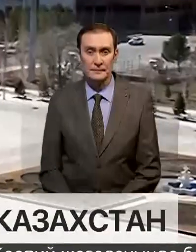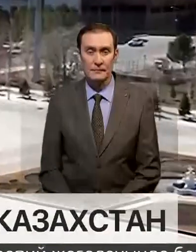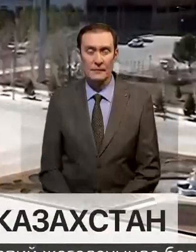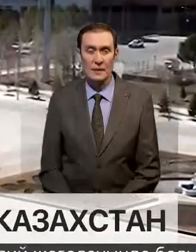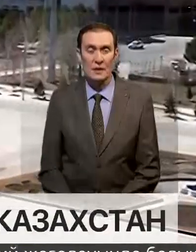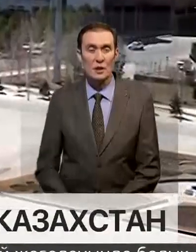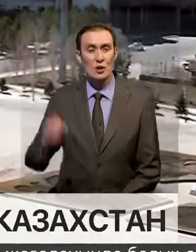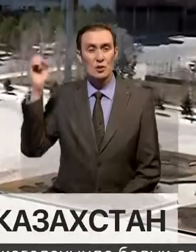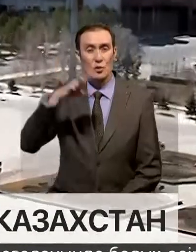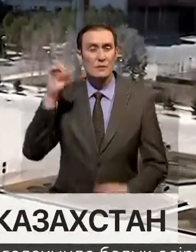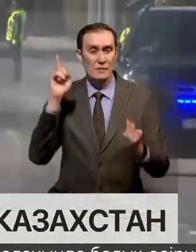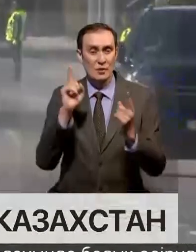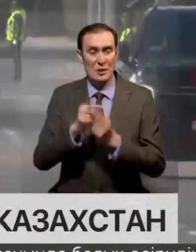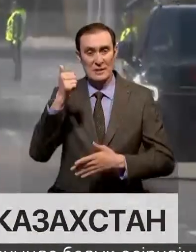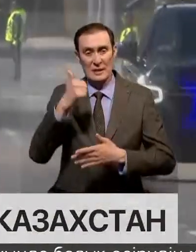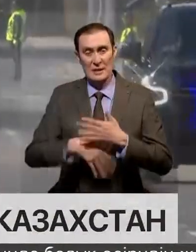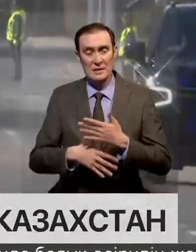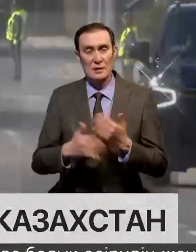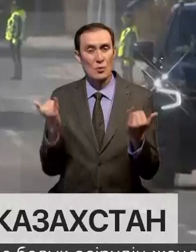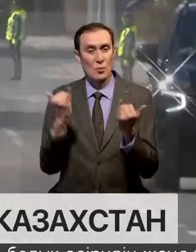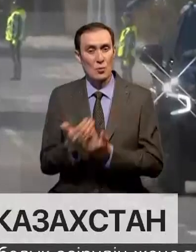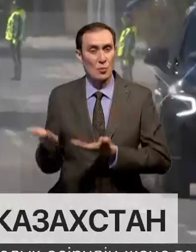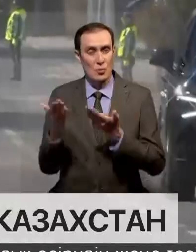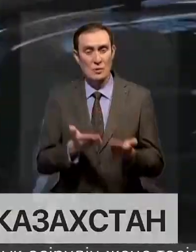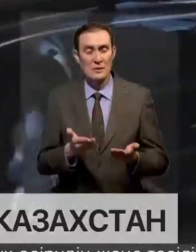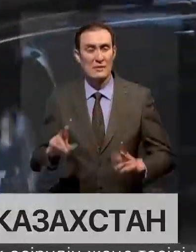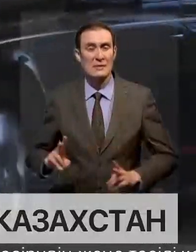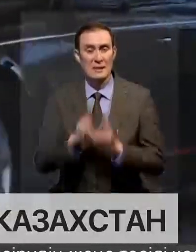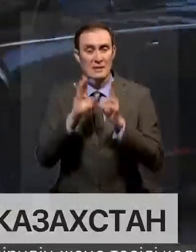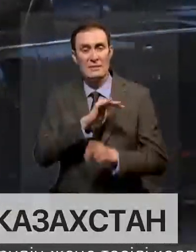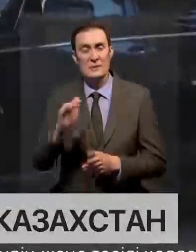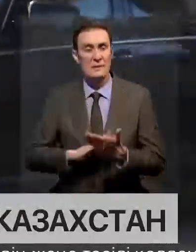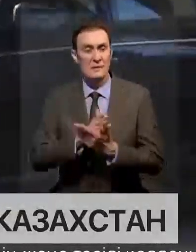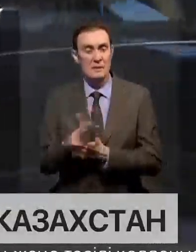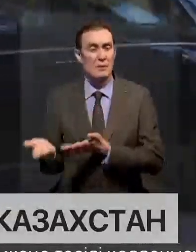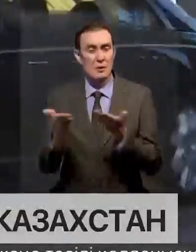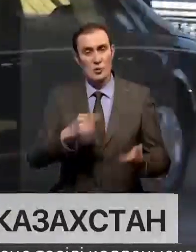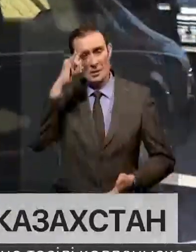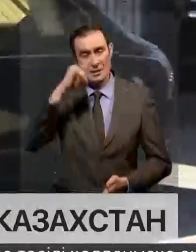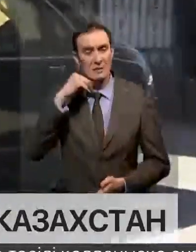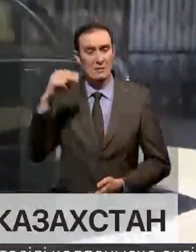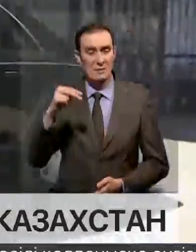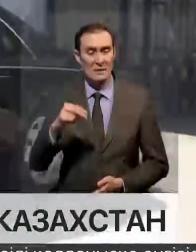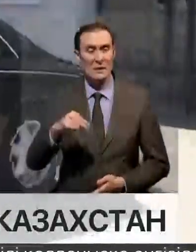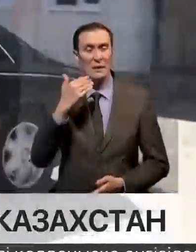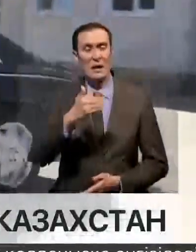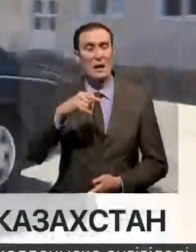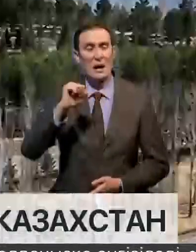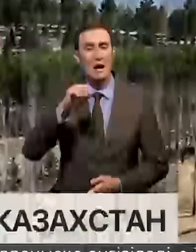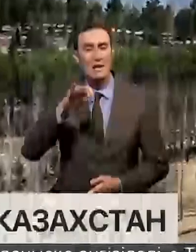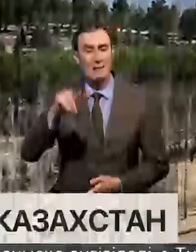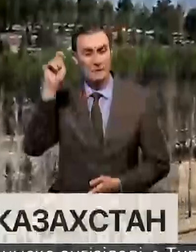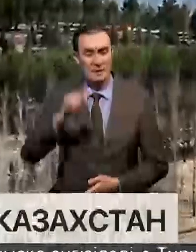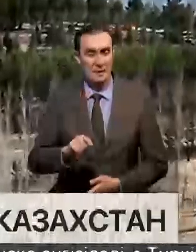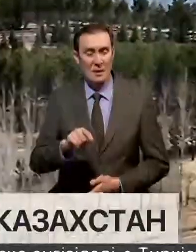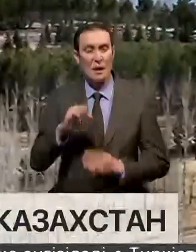Ярким солнцем встречают сегодня столицы высокого гостя в Астане с официальным визитом по приглашению казахстанского лидера, президента Азербайджана.